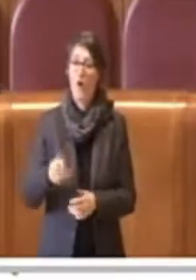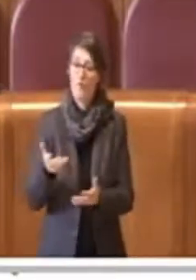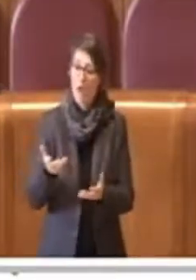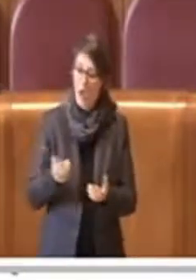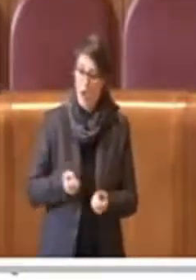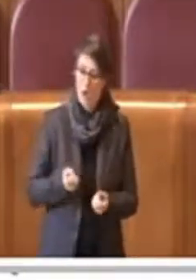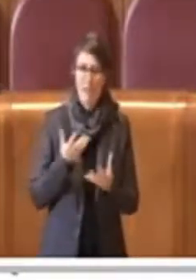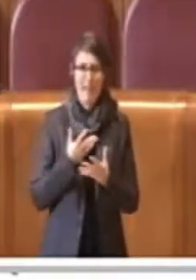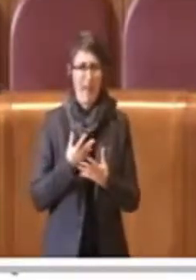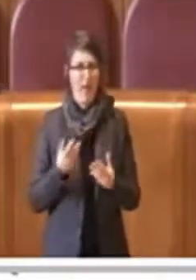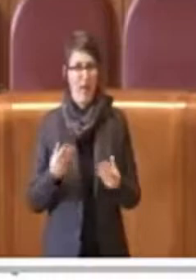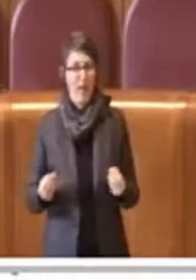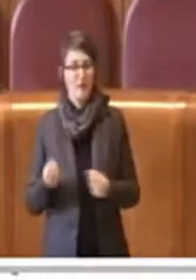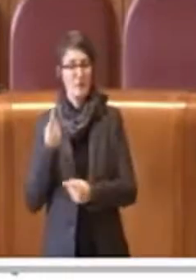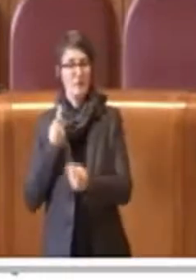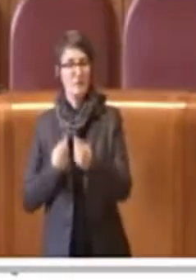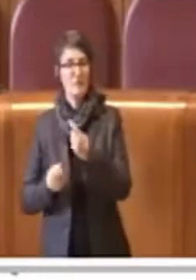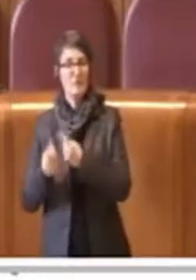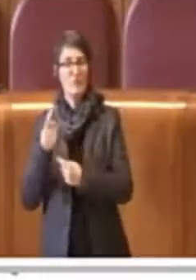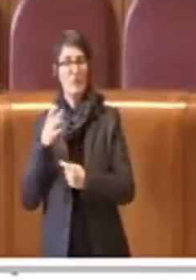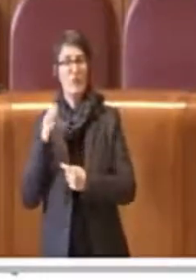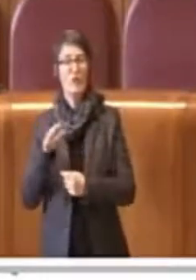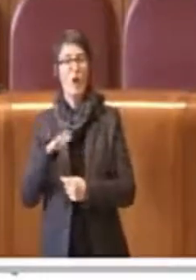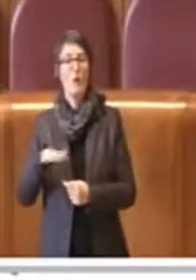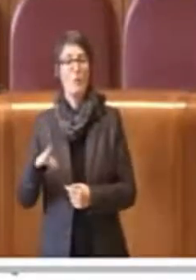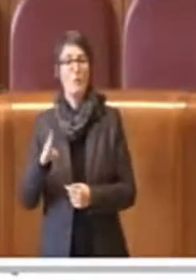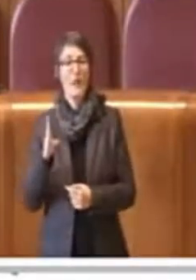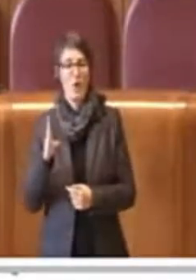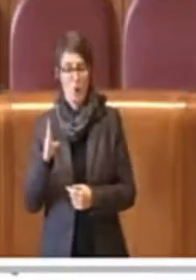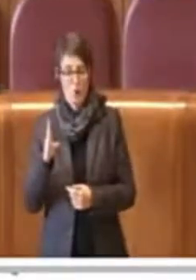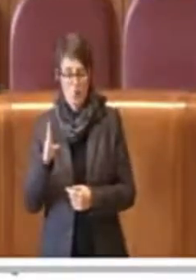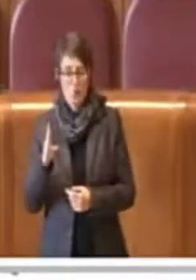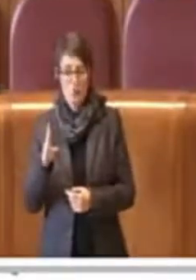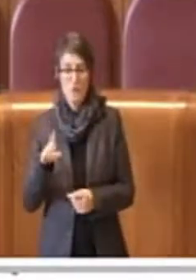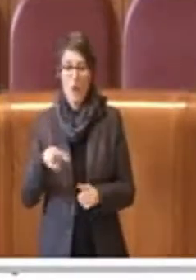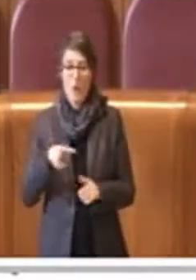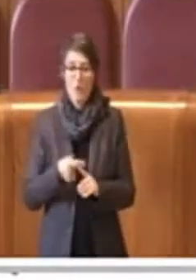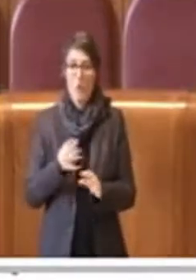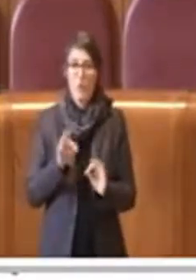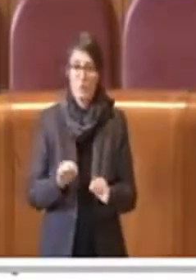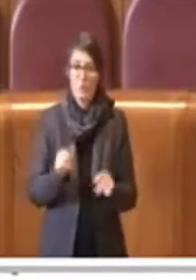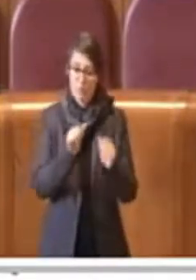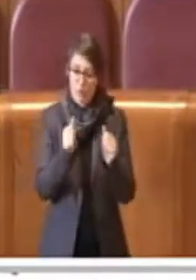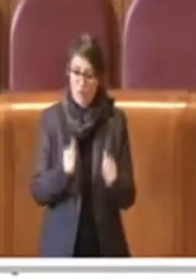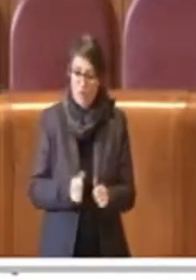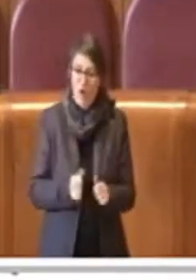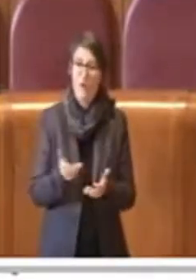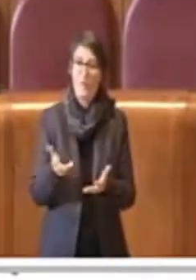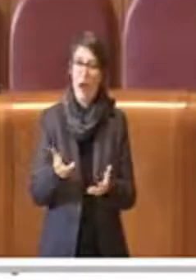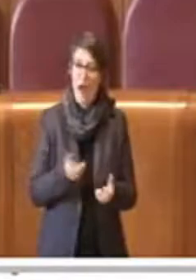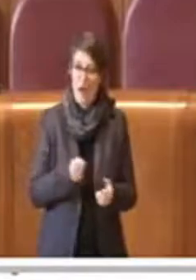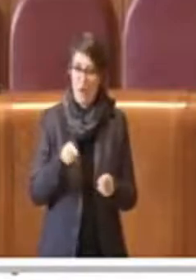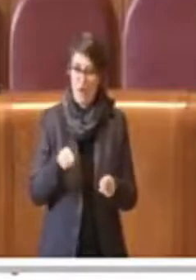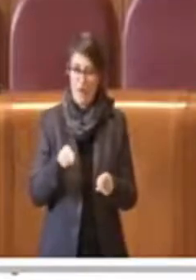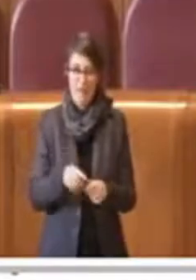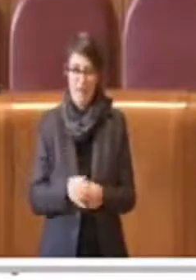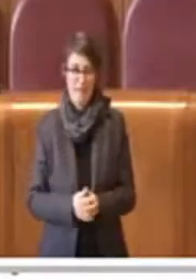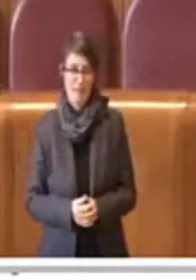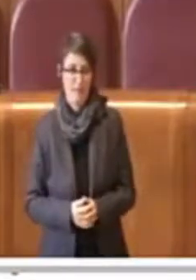dalla Bielorussia, e sia per come dire, l'accoglienza che viene proprio riservata a questi